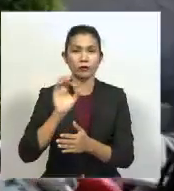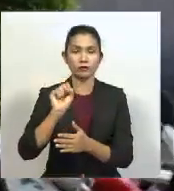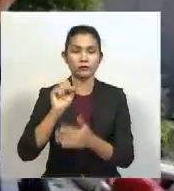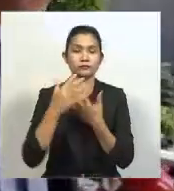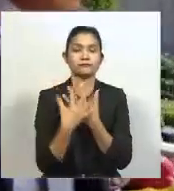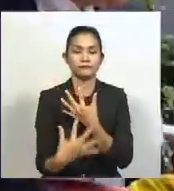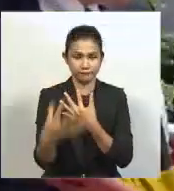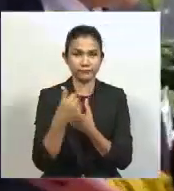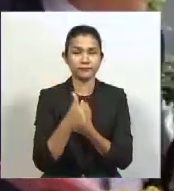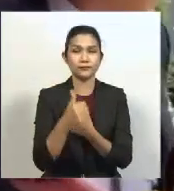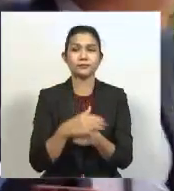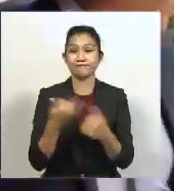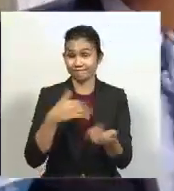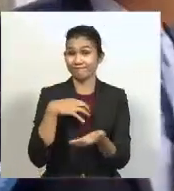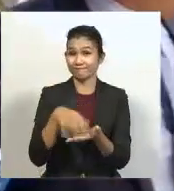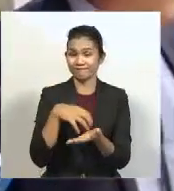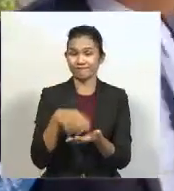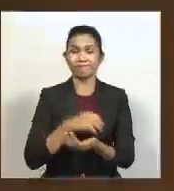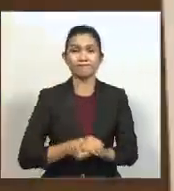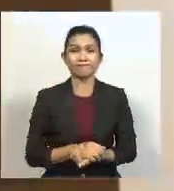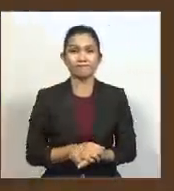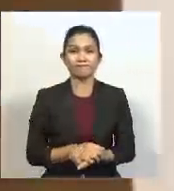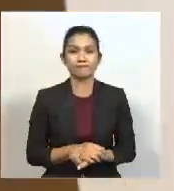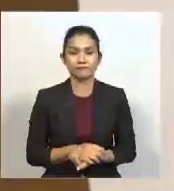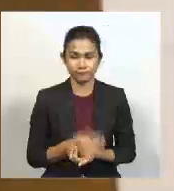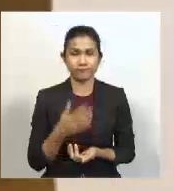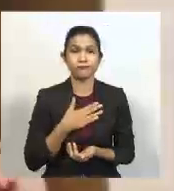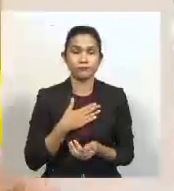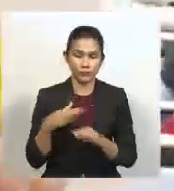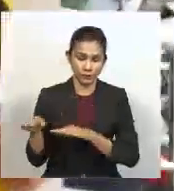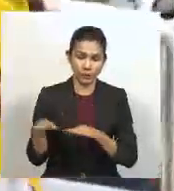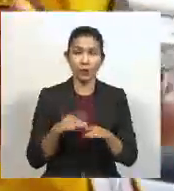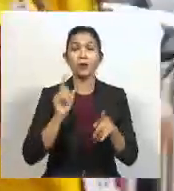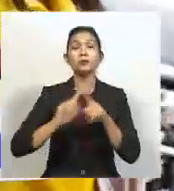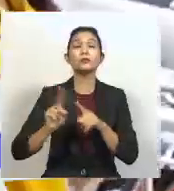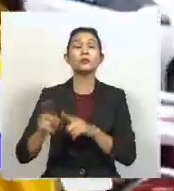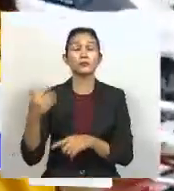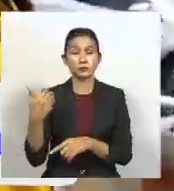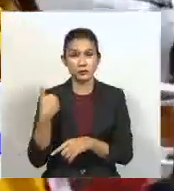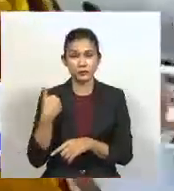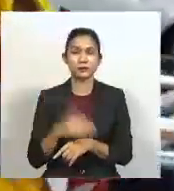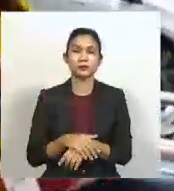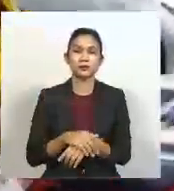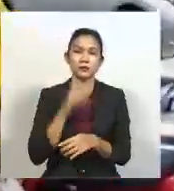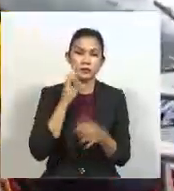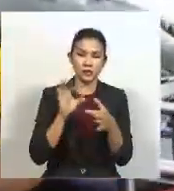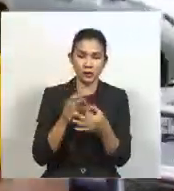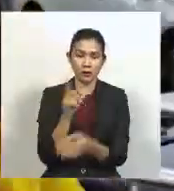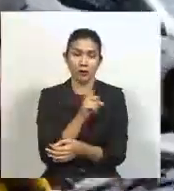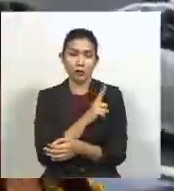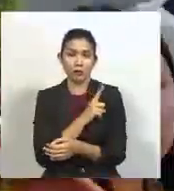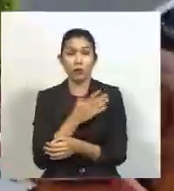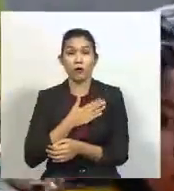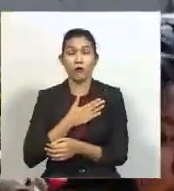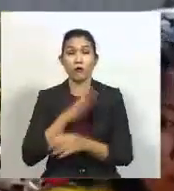ค่ะฟังเสียงคุณอุตมะกันหน่อยค่ะ เราก็เตรียมพร้อมในทุกเรื่องนะครับที่เป็นความรับผิดชอบของ